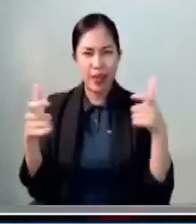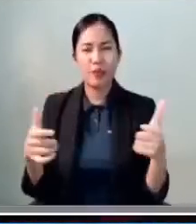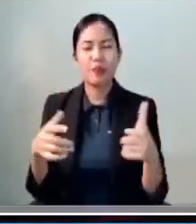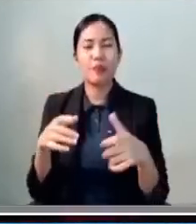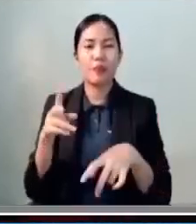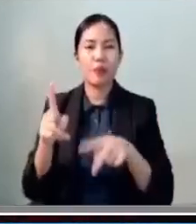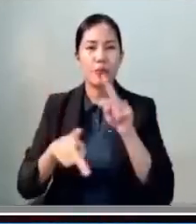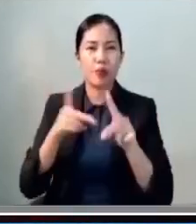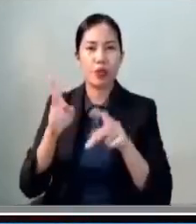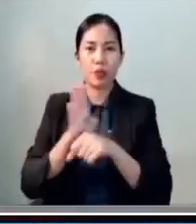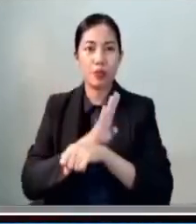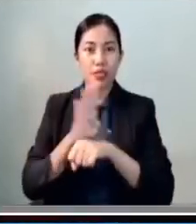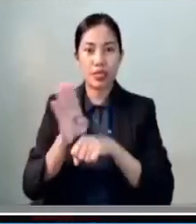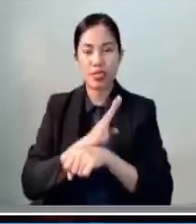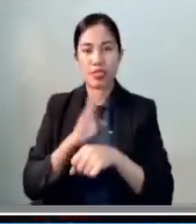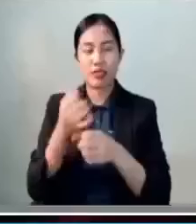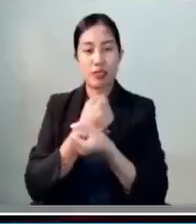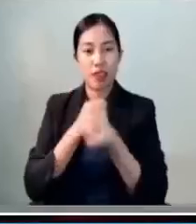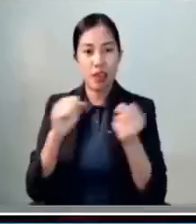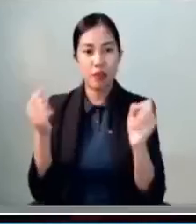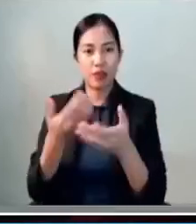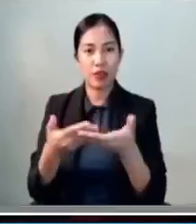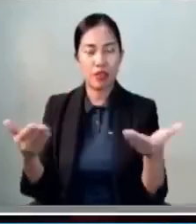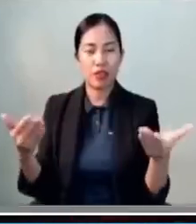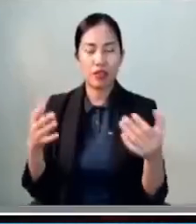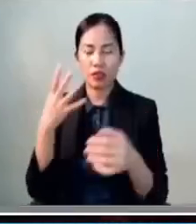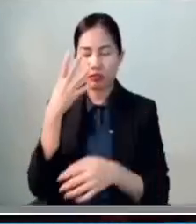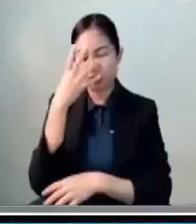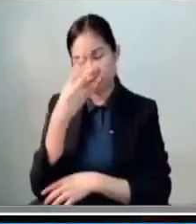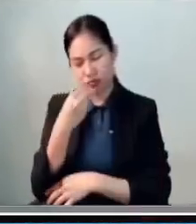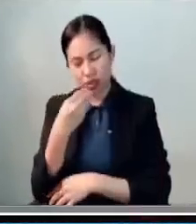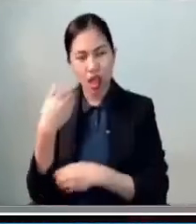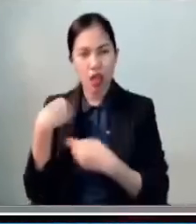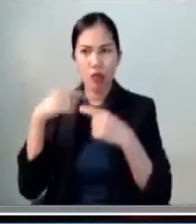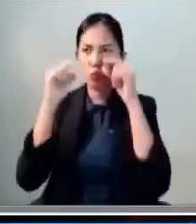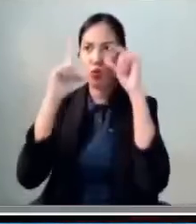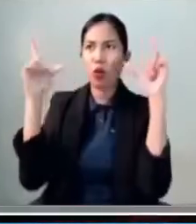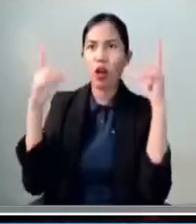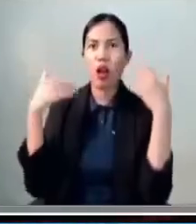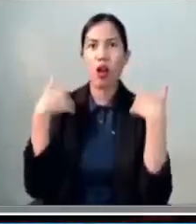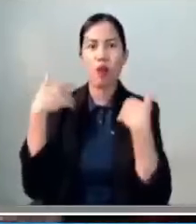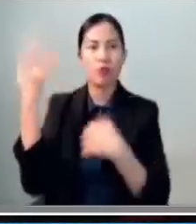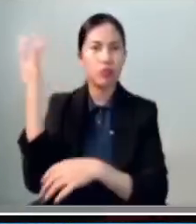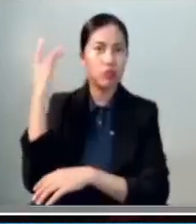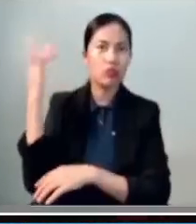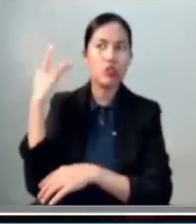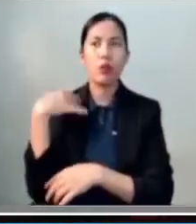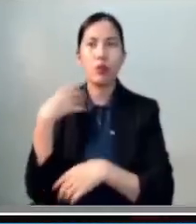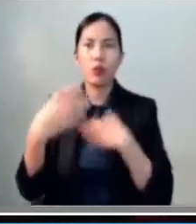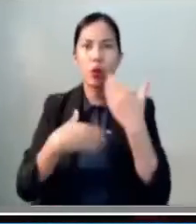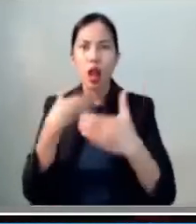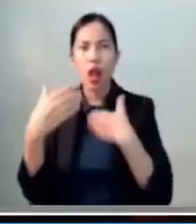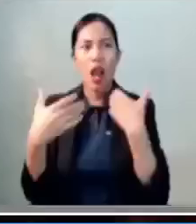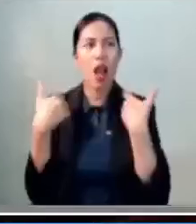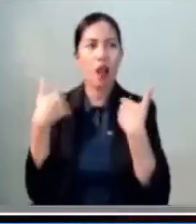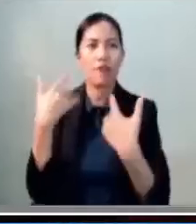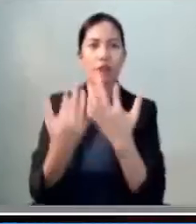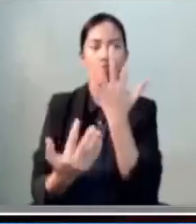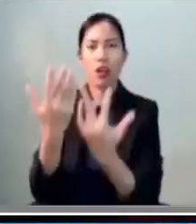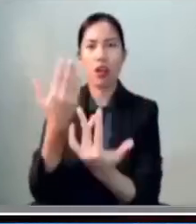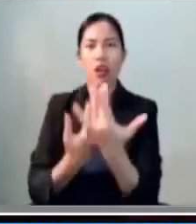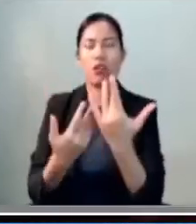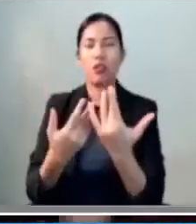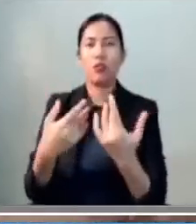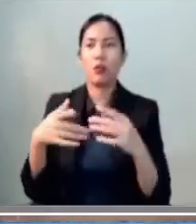kami. Nagising na lang po kami, may nagsisigawan na sunog-sunog. Yung tas nagpagbukas namin ng pinto, ayun na nga po. Nandiyan na yung apoy. Opo,